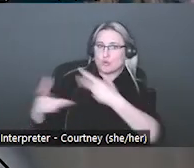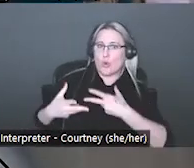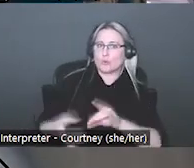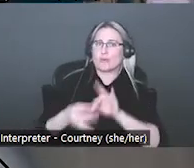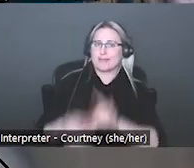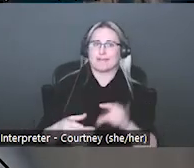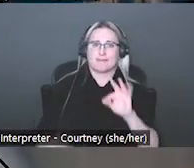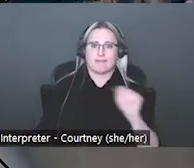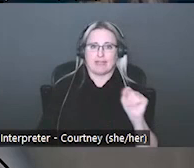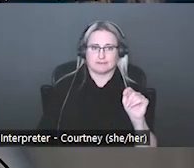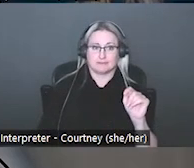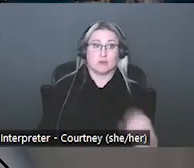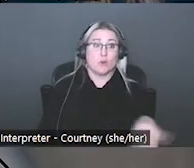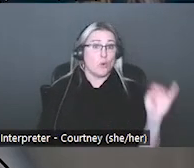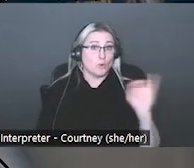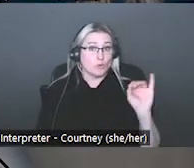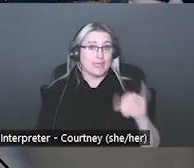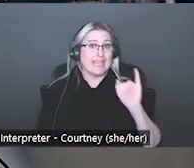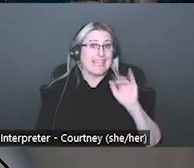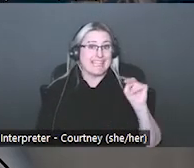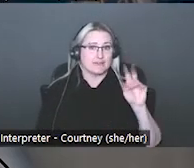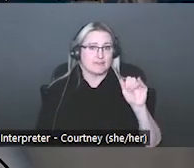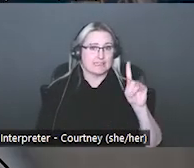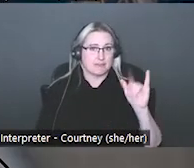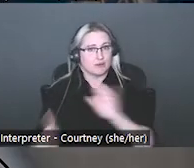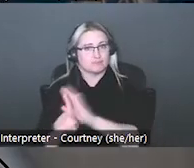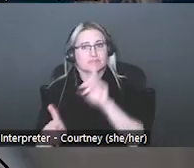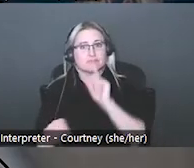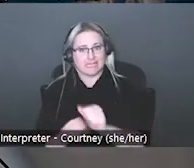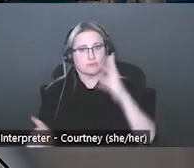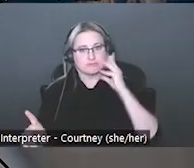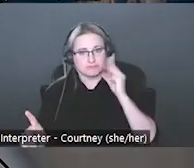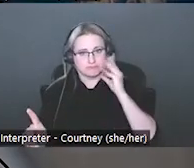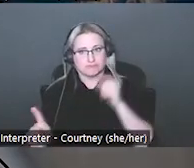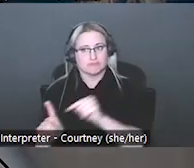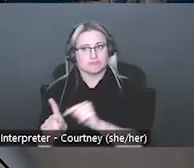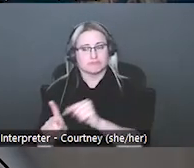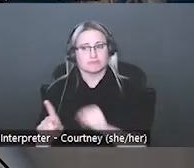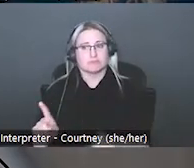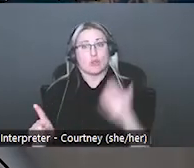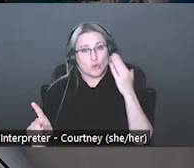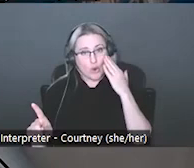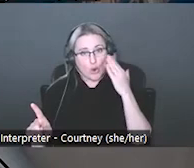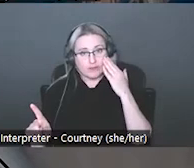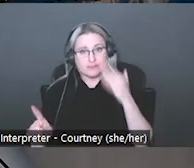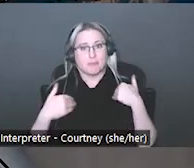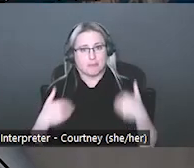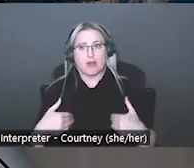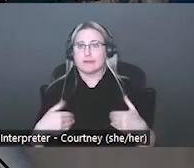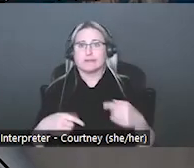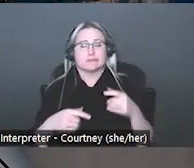surpoids est hypervisible, ce qui signifie que le médecin veut en parler, mais en même temps, il est hyper invisible parce que les personnes corpulentes